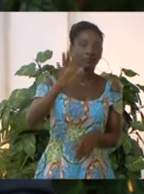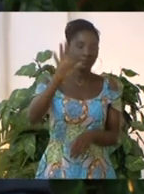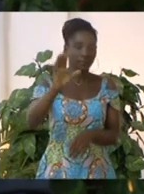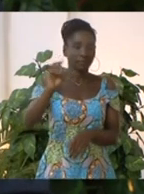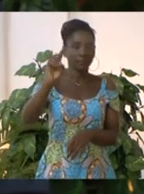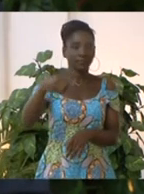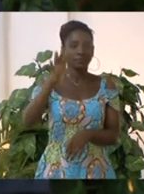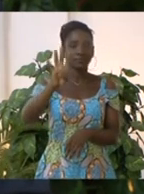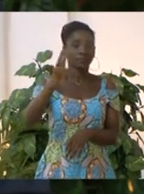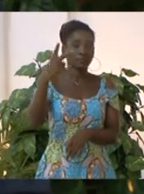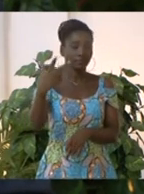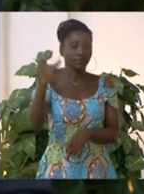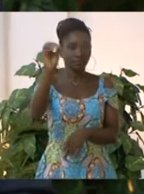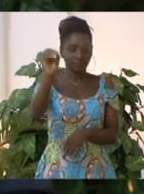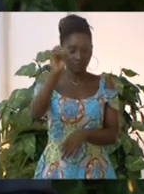95,43%.